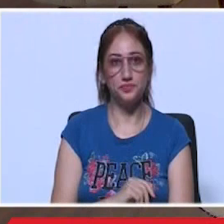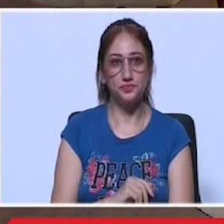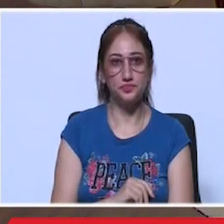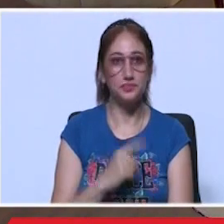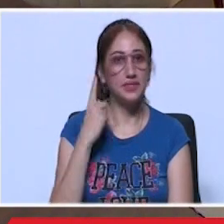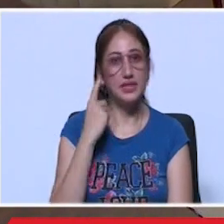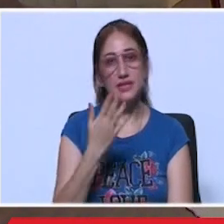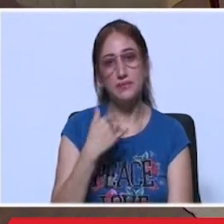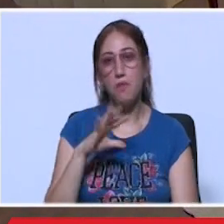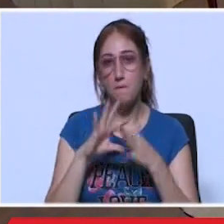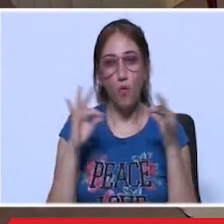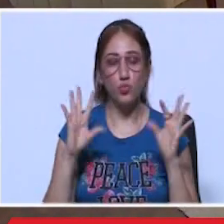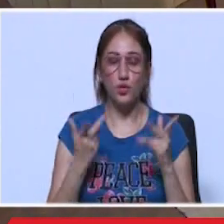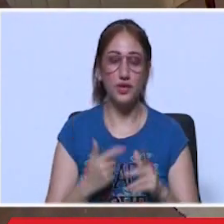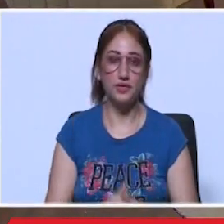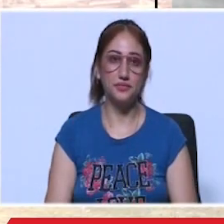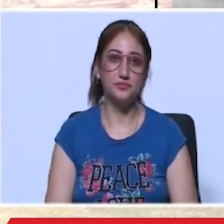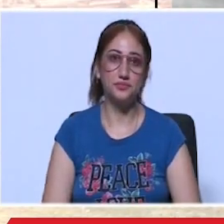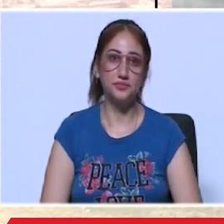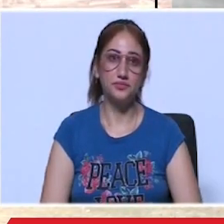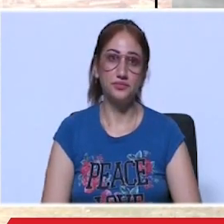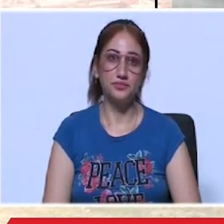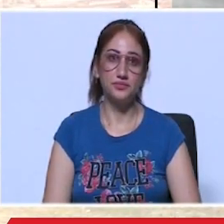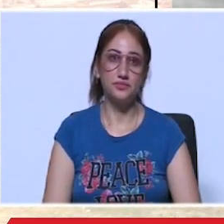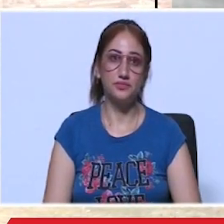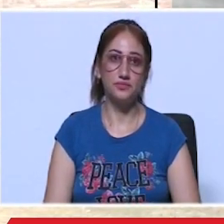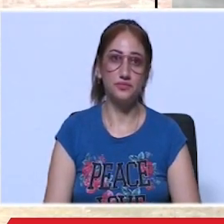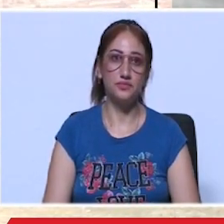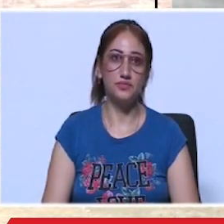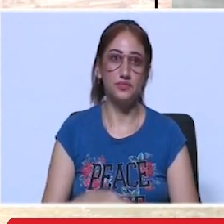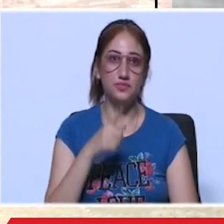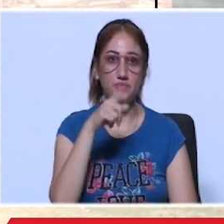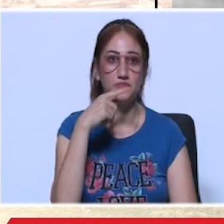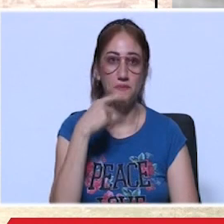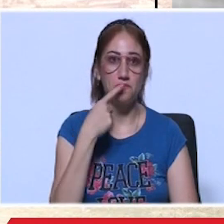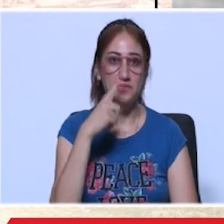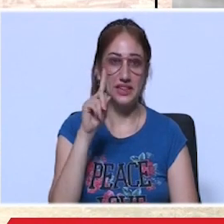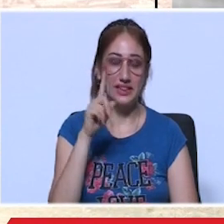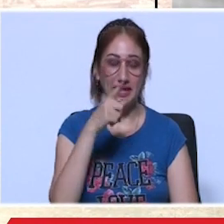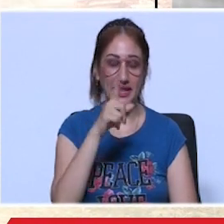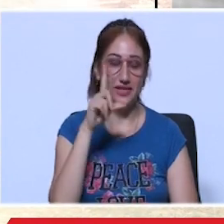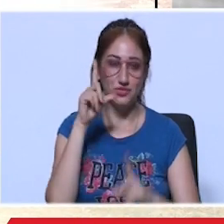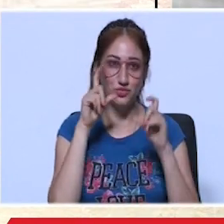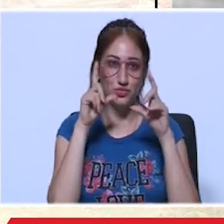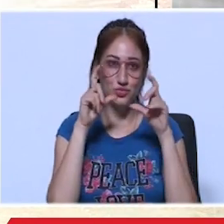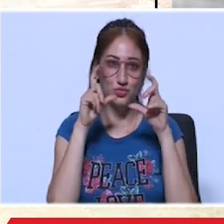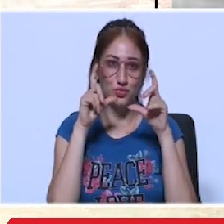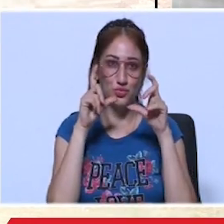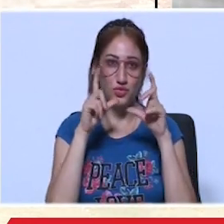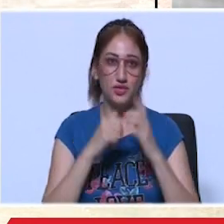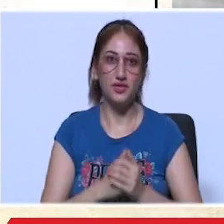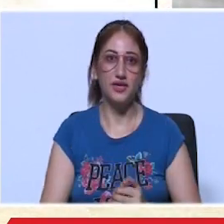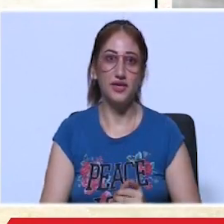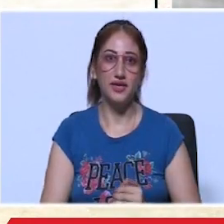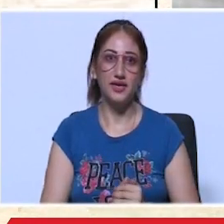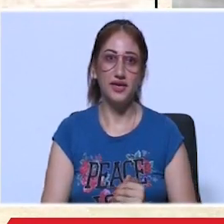نسمعها. يلا اول صوره ده فيلم اسكندريه ليه. دي صوره اسكندريه ليه. كان وهو